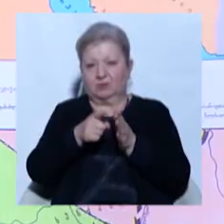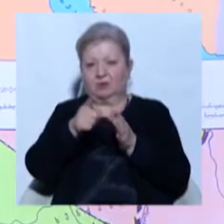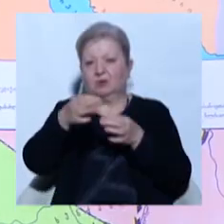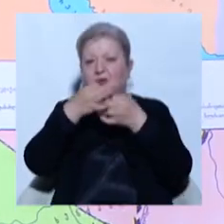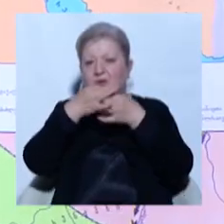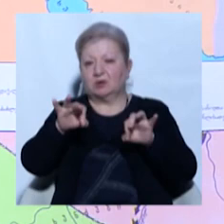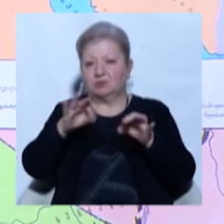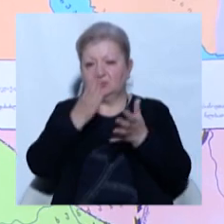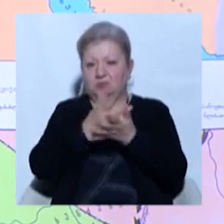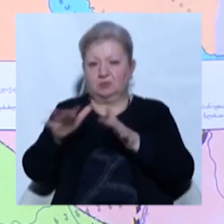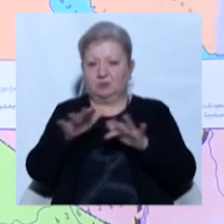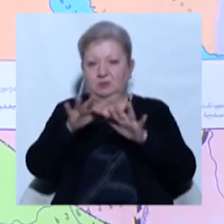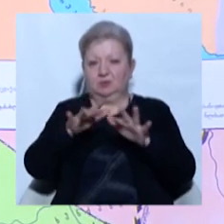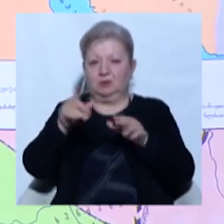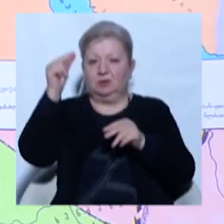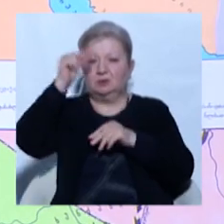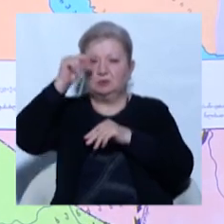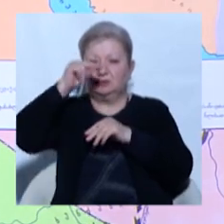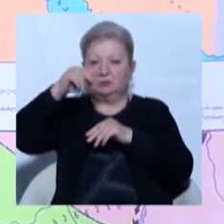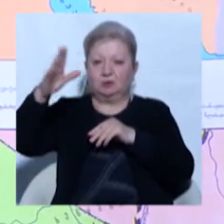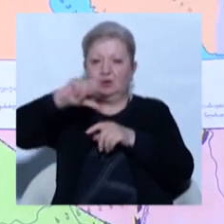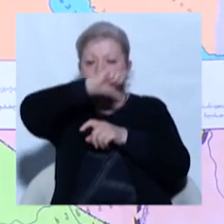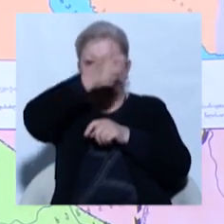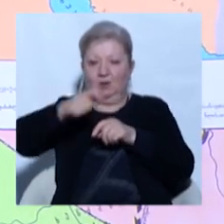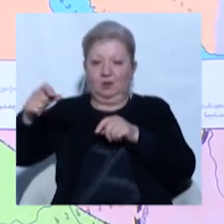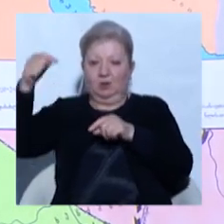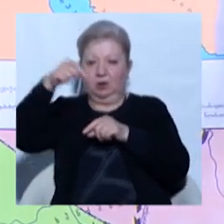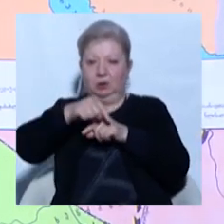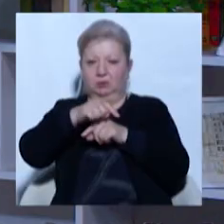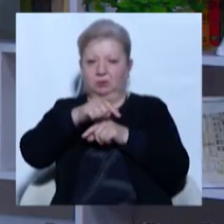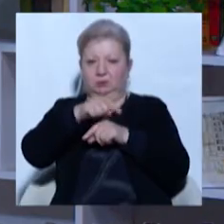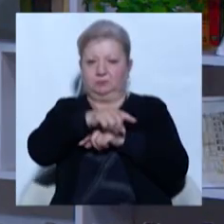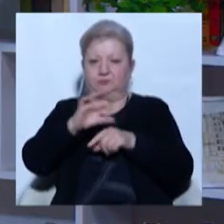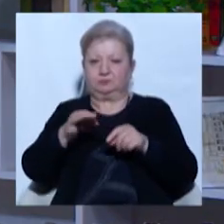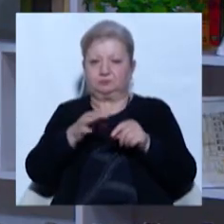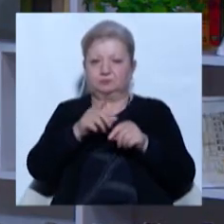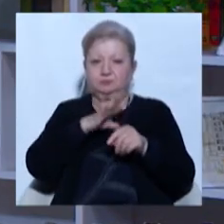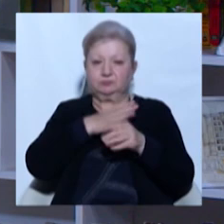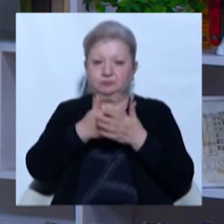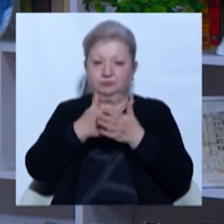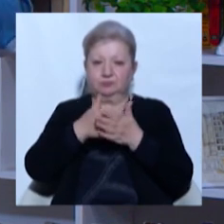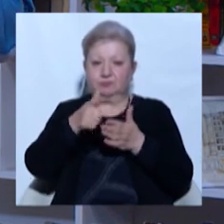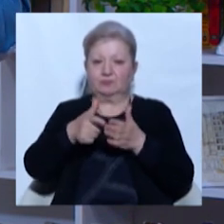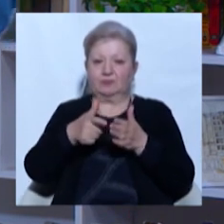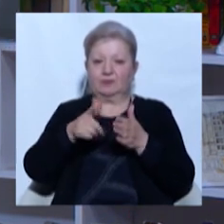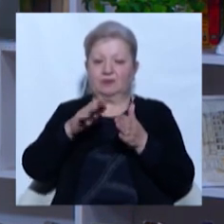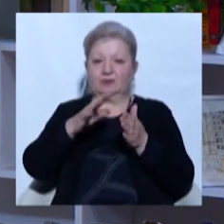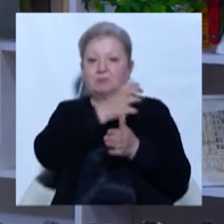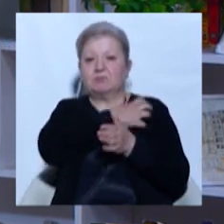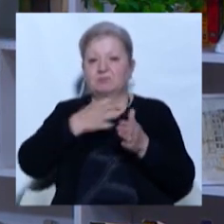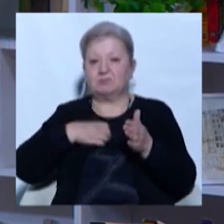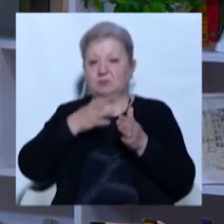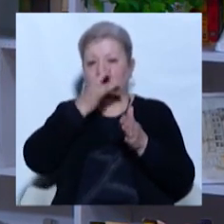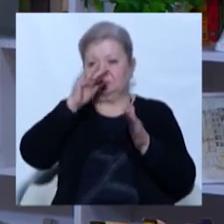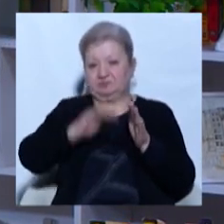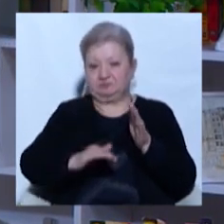თავისუფლად მოქმედებენ ჩრდილო კავკასიიდან შემოსულ და მომთაბარე ძალები. მაგალითად, ვახტანგის მცირეწლოვანობის დროს